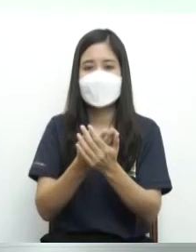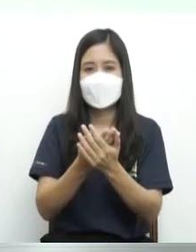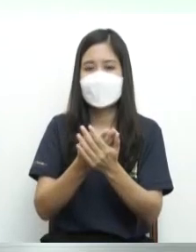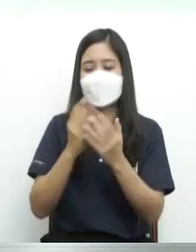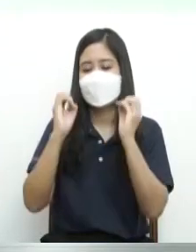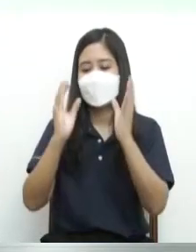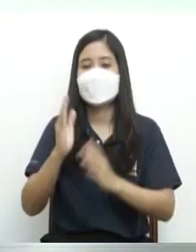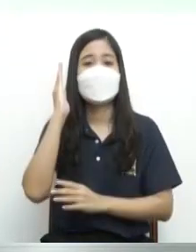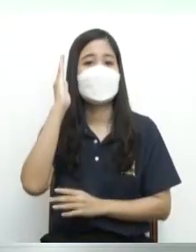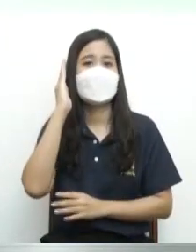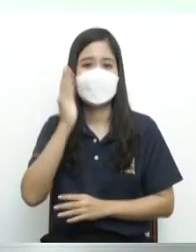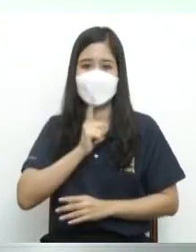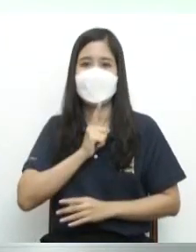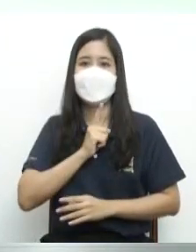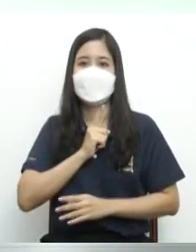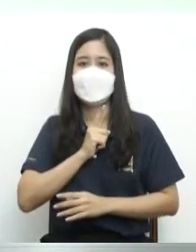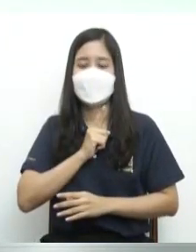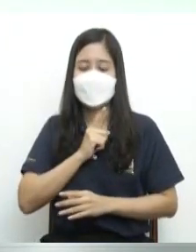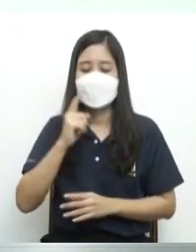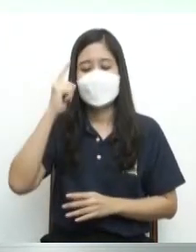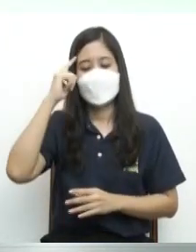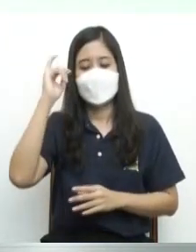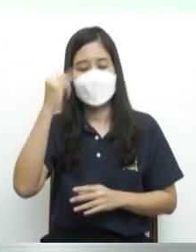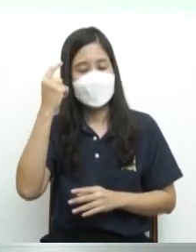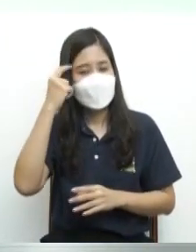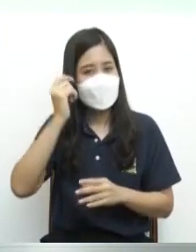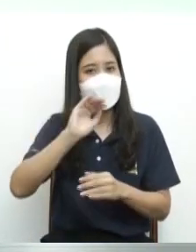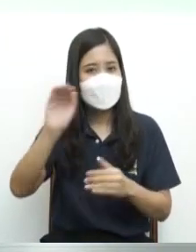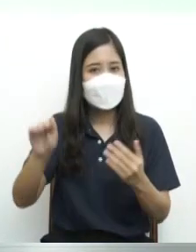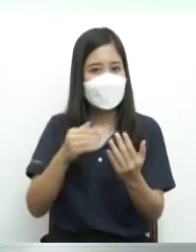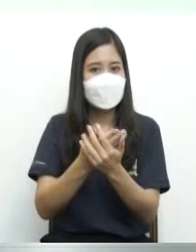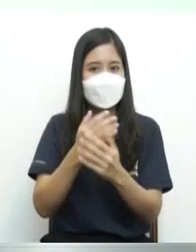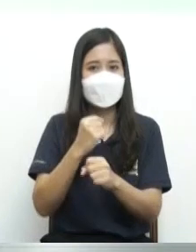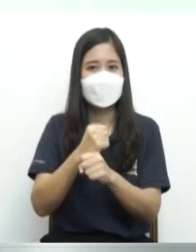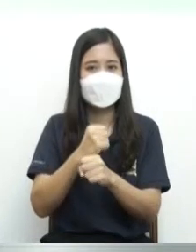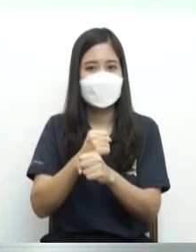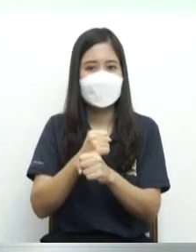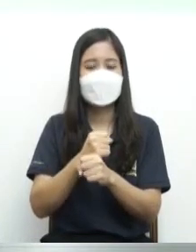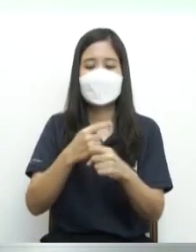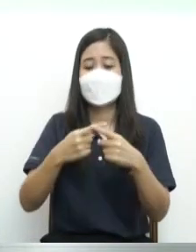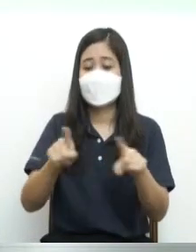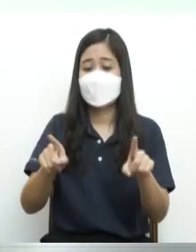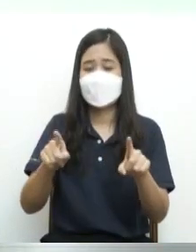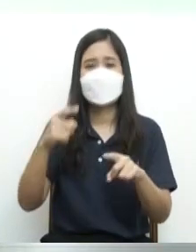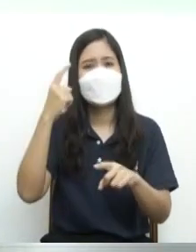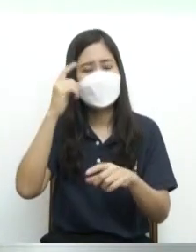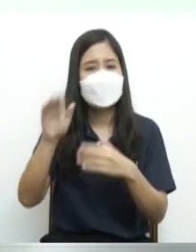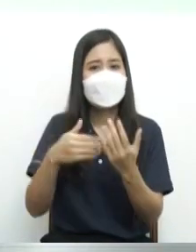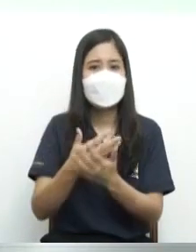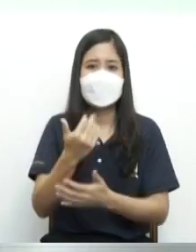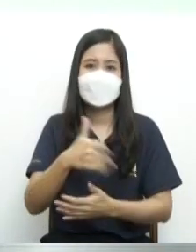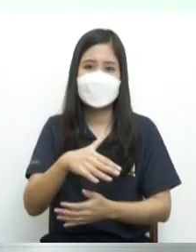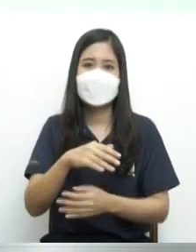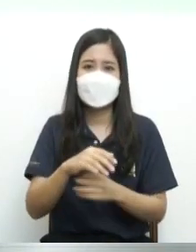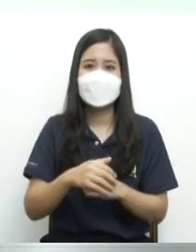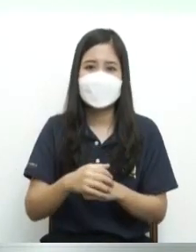นเป็นต้นทุนชีวิตทำให้ผมรู้งานเกือบทุกเรื่องนะแต่ไม่ได้แปลว่าจะเก่งทุกเรื่องเสมอไปแต่ว่าพอรู้ปั๊บมันจะมีเค้าโครงในการ